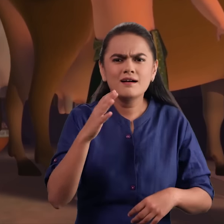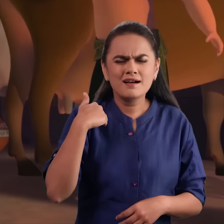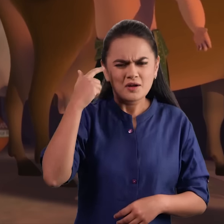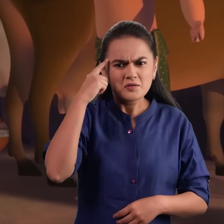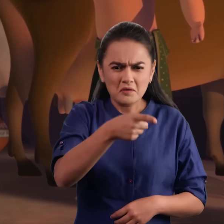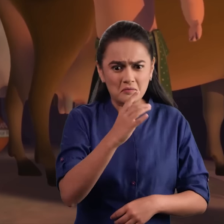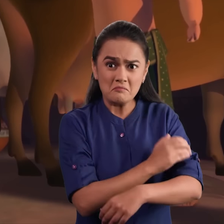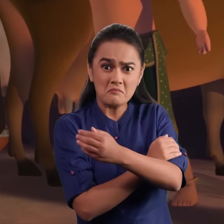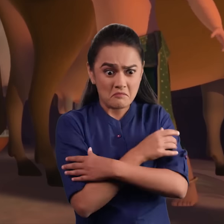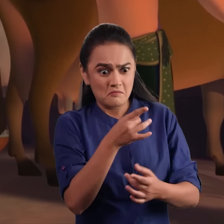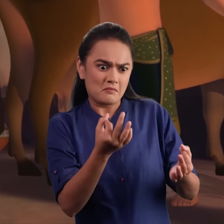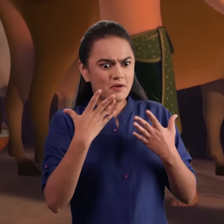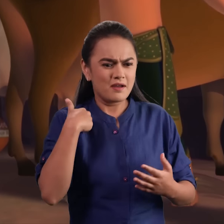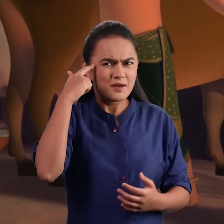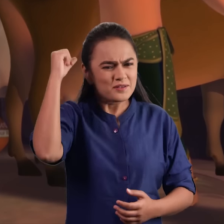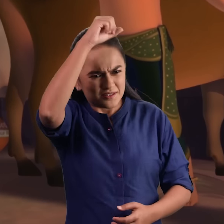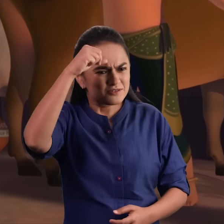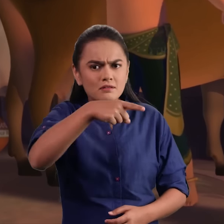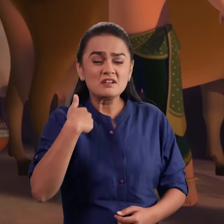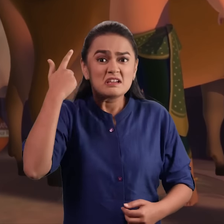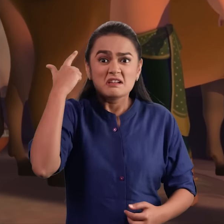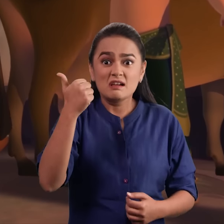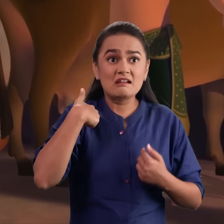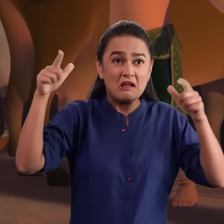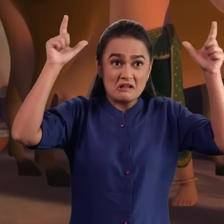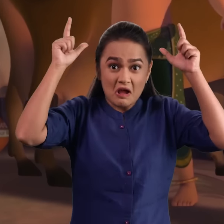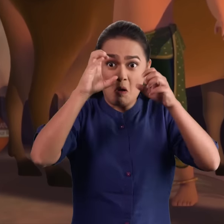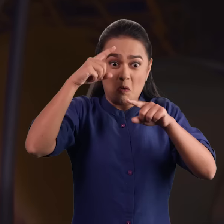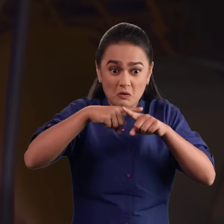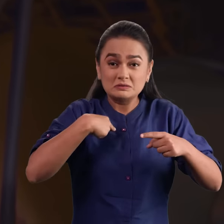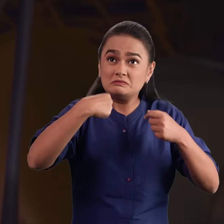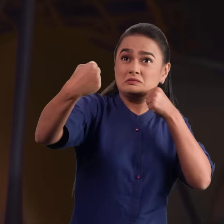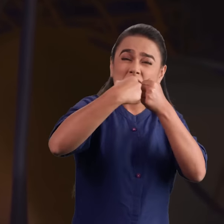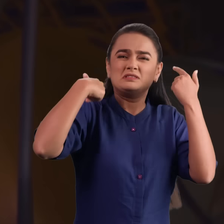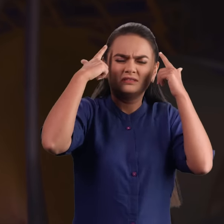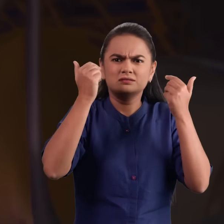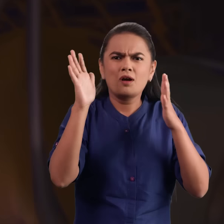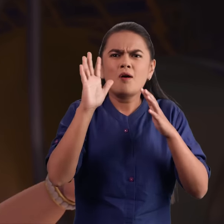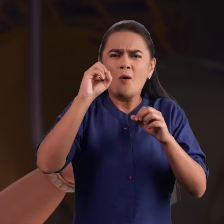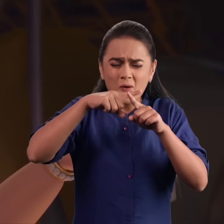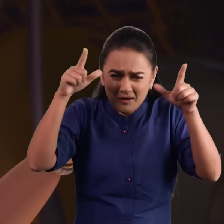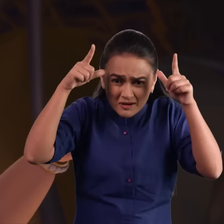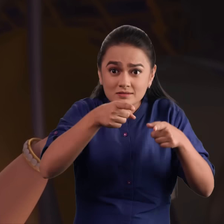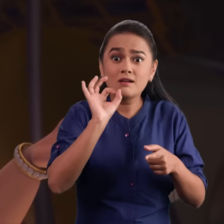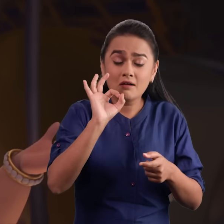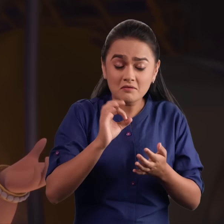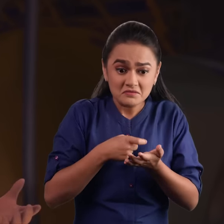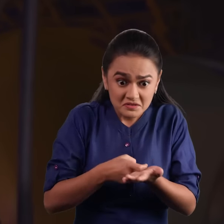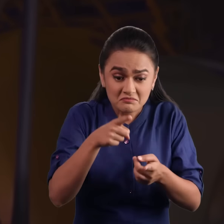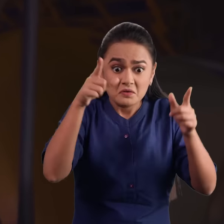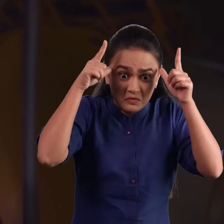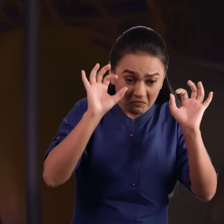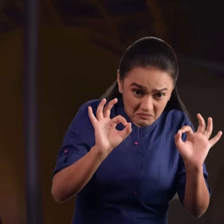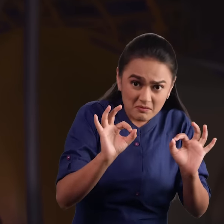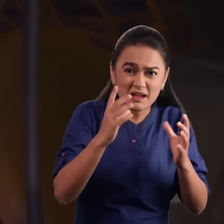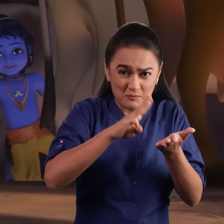सोचता था तुम इससे अच्छा मल्लयुद्ध कर सकते हो श्रीधाम। मुझे पता नहीं था मुझे एक बैल से लड़ना पड़ेगा। बैल तो पूजनीय पशु है श्रीधाम। क्या